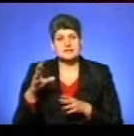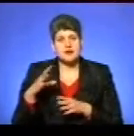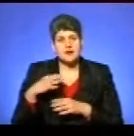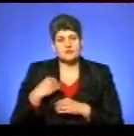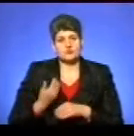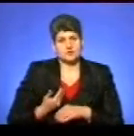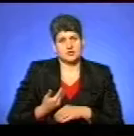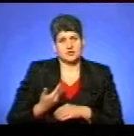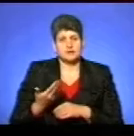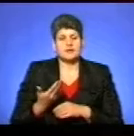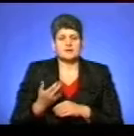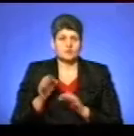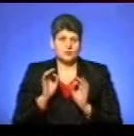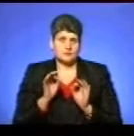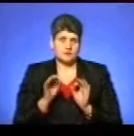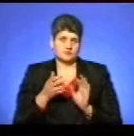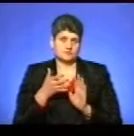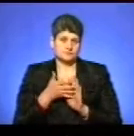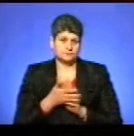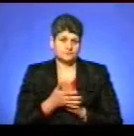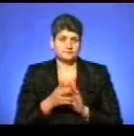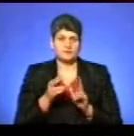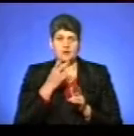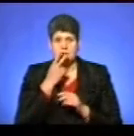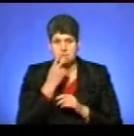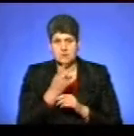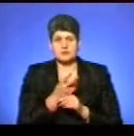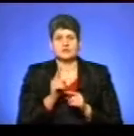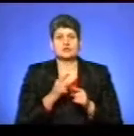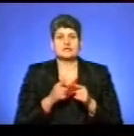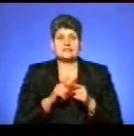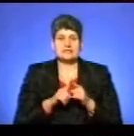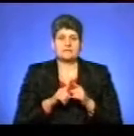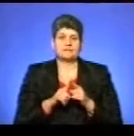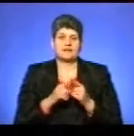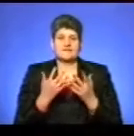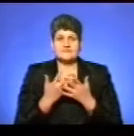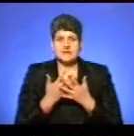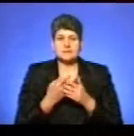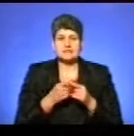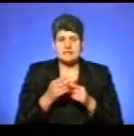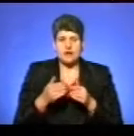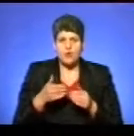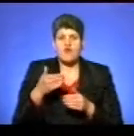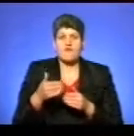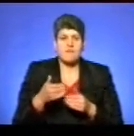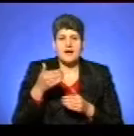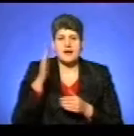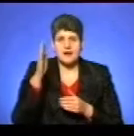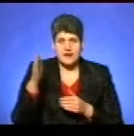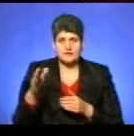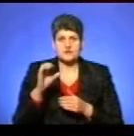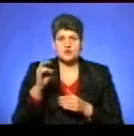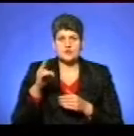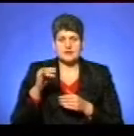ними, адекватно реагувати. І тобто я бачила, що ці фільми якраз це крок вперед до